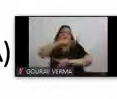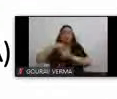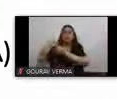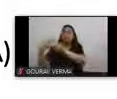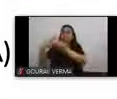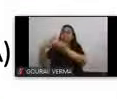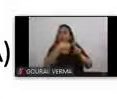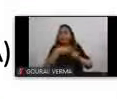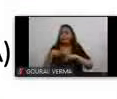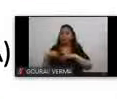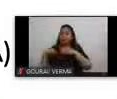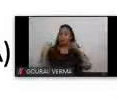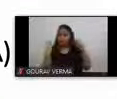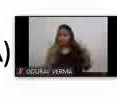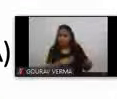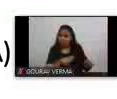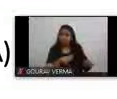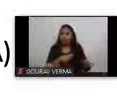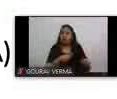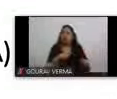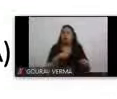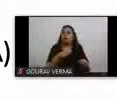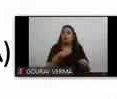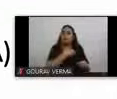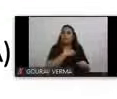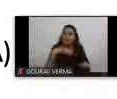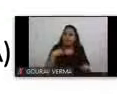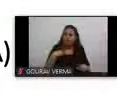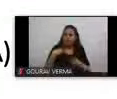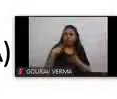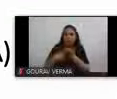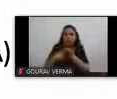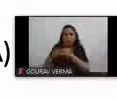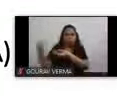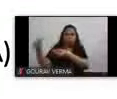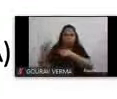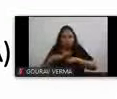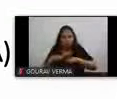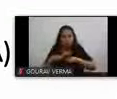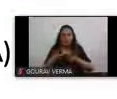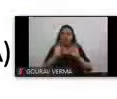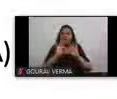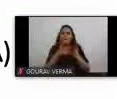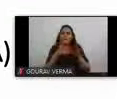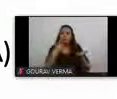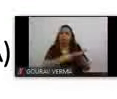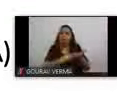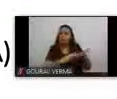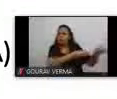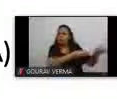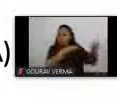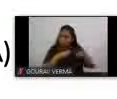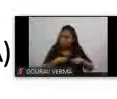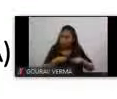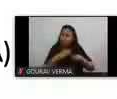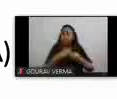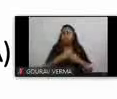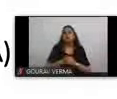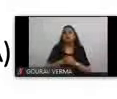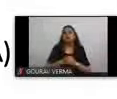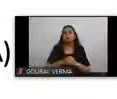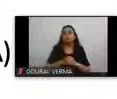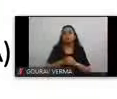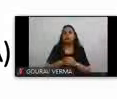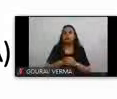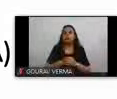information है, clinical findings है, तो उस clinical findings को, मतलब दूसरे कोई problem से एक clinical findings को match